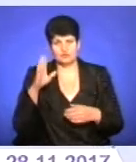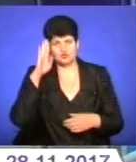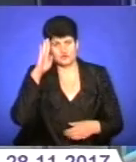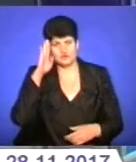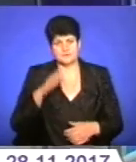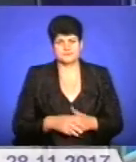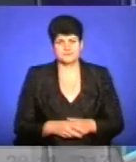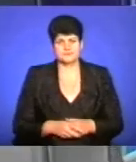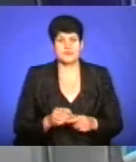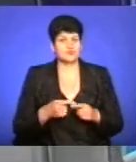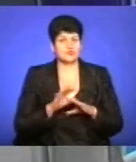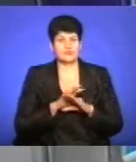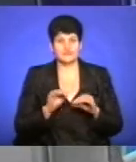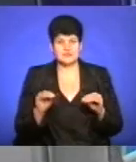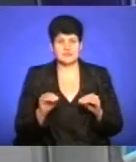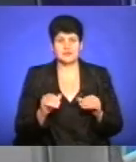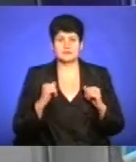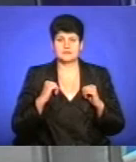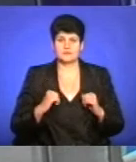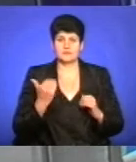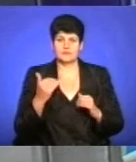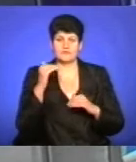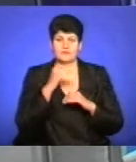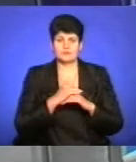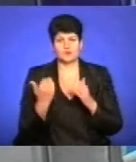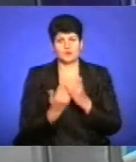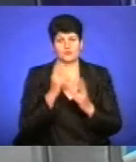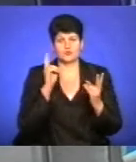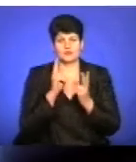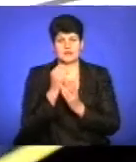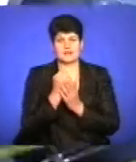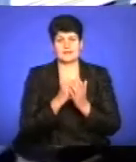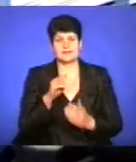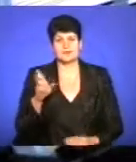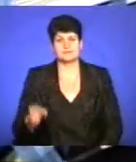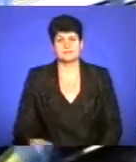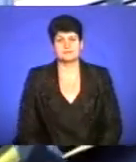чоловіки. На цьому у мене все. Затишного вам вечора і до нових зустрічей на каналі ТТБ.